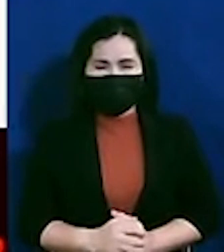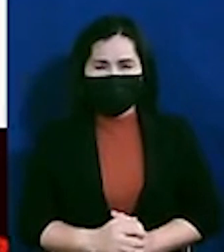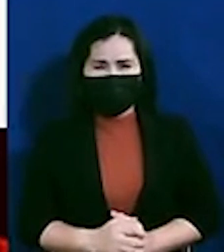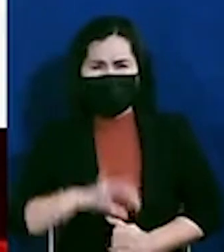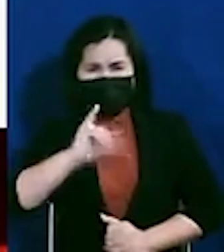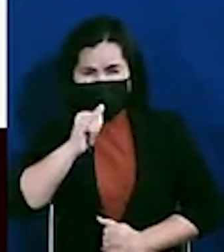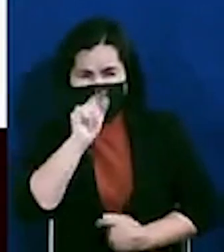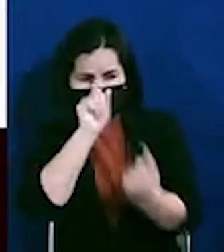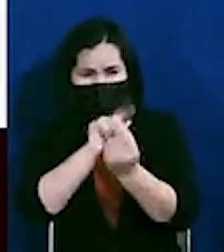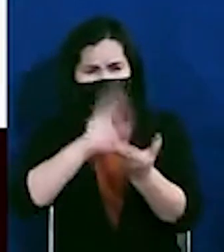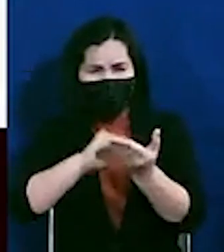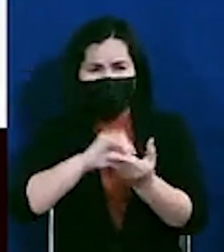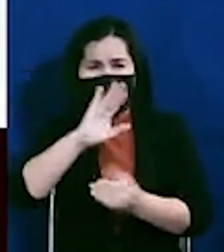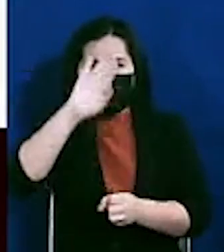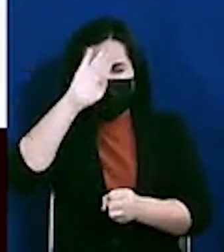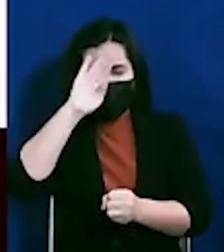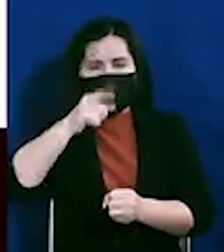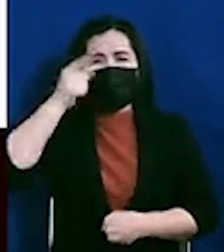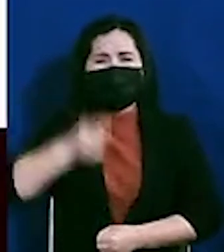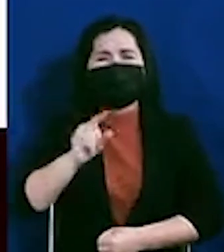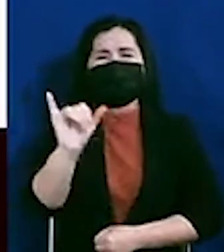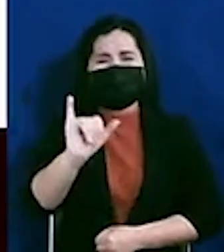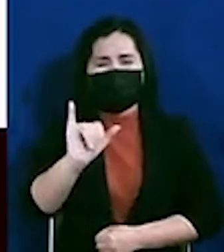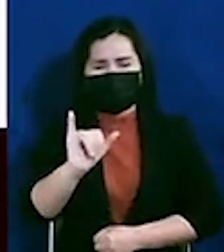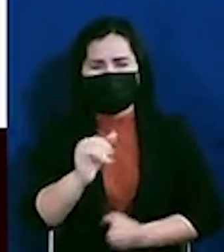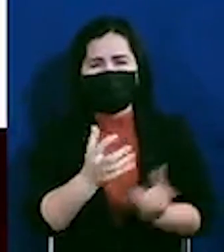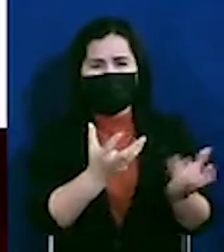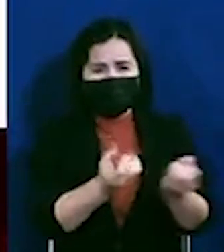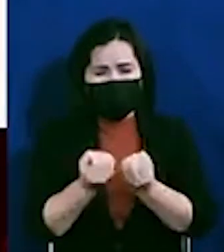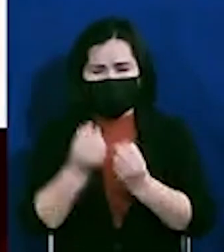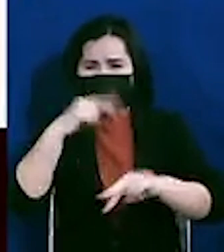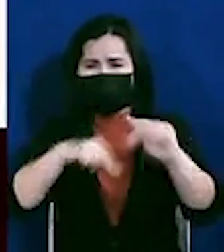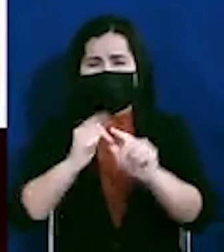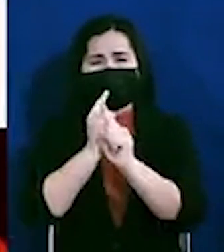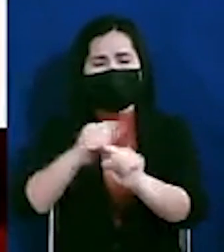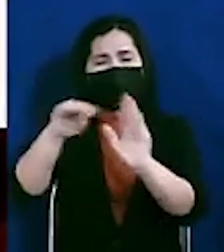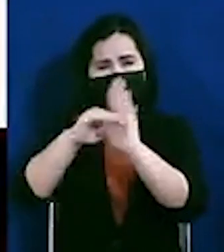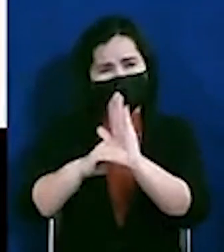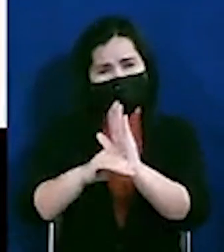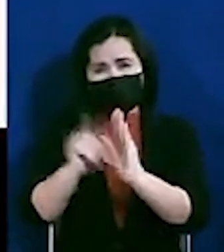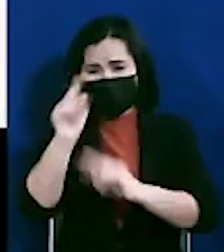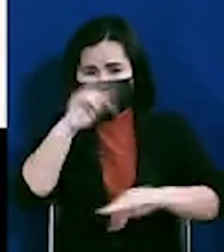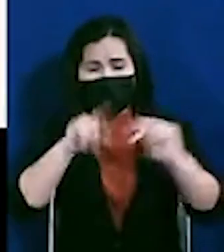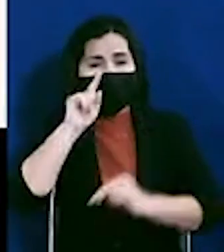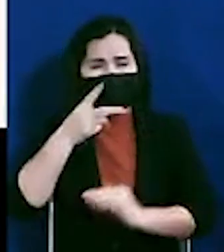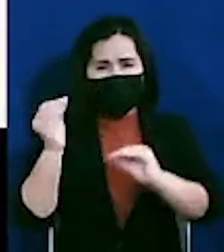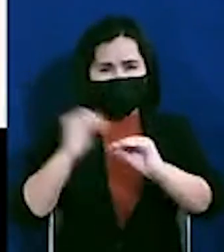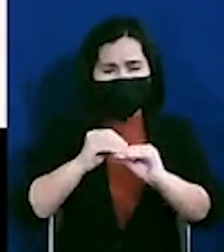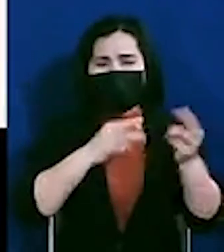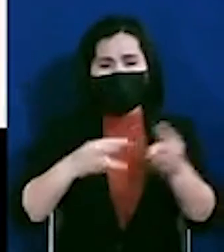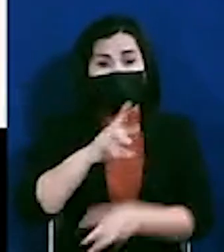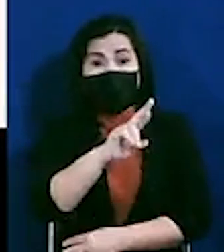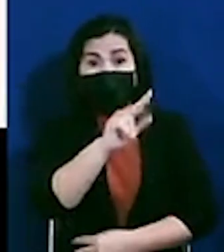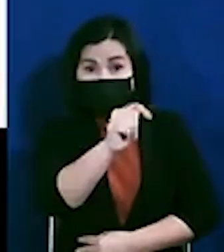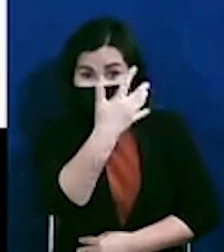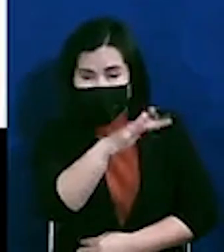ผลบวกลวงนะครับภยันอาการจะเอาไปรักษาเป็นคนไข้เนี่ยก็อาจจะต้อง Confirmด้วยอาทิตย์ eiครั้งนะครับอันนี้คือคือหลัก